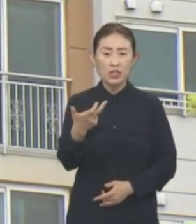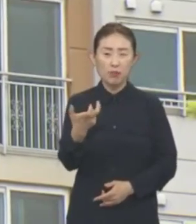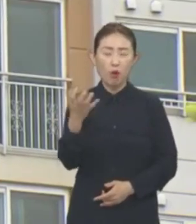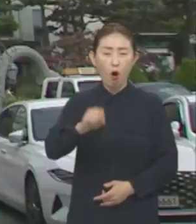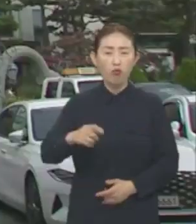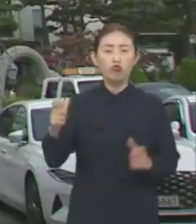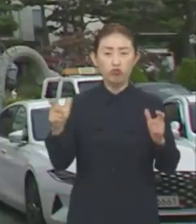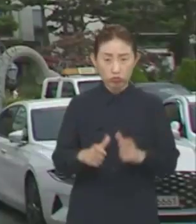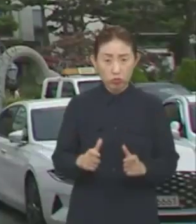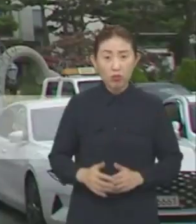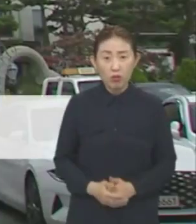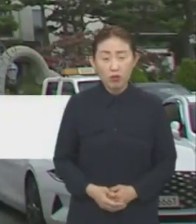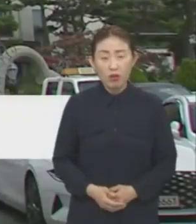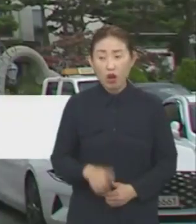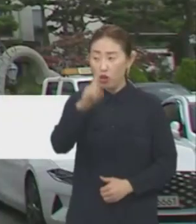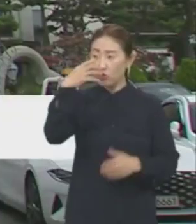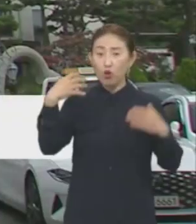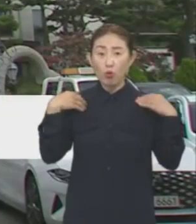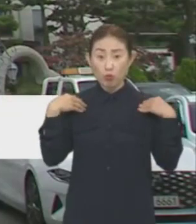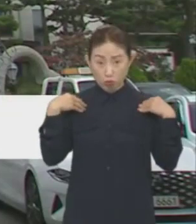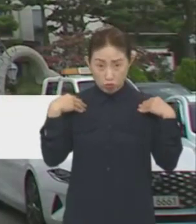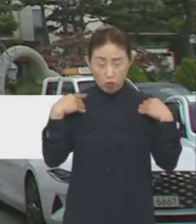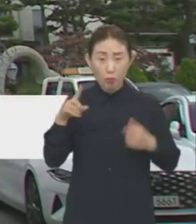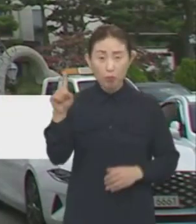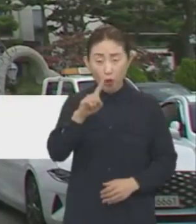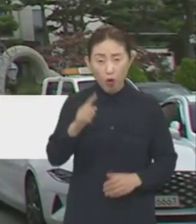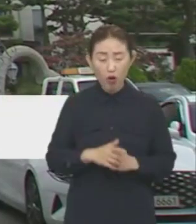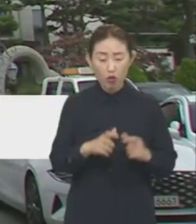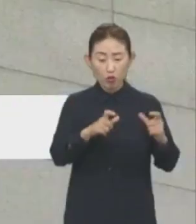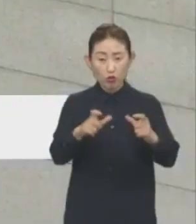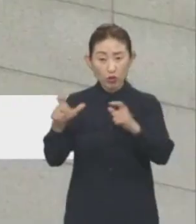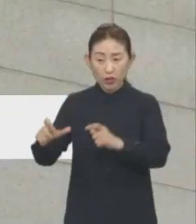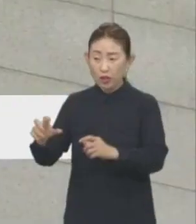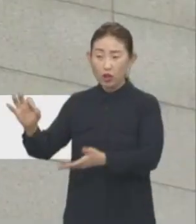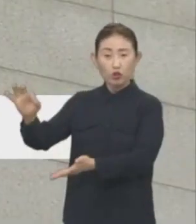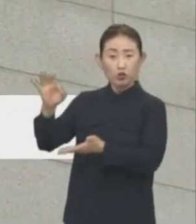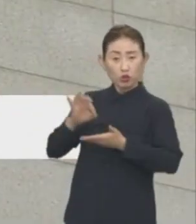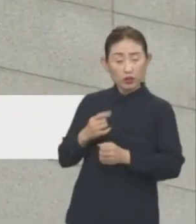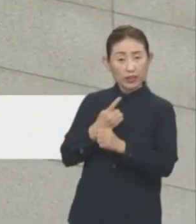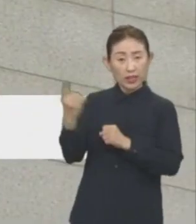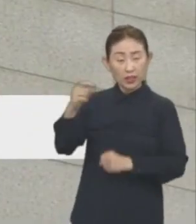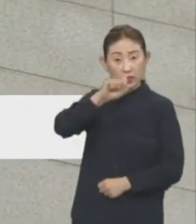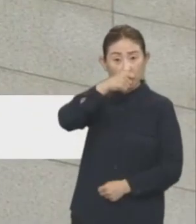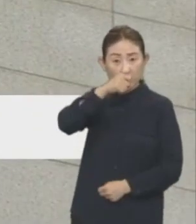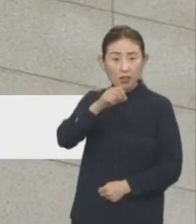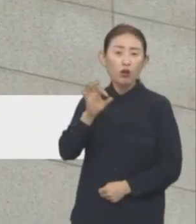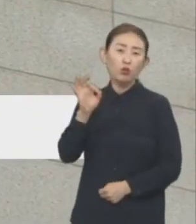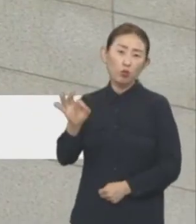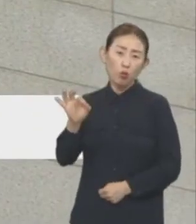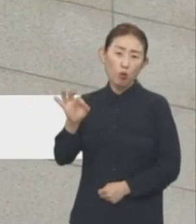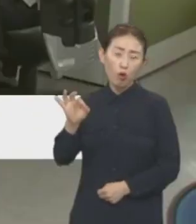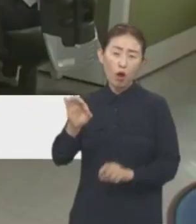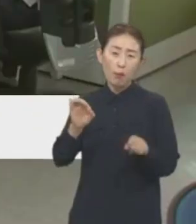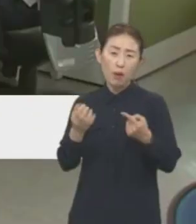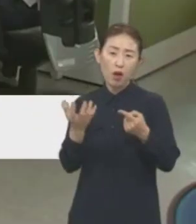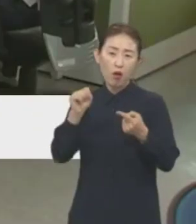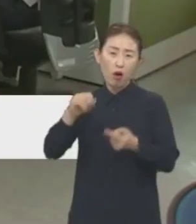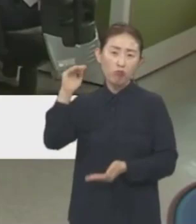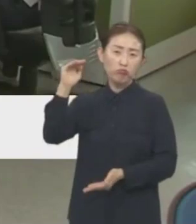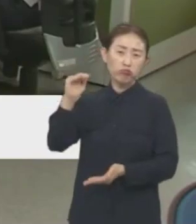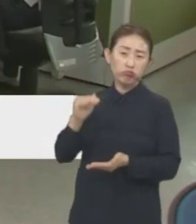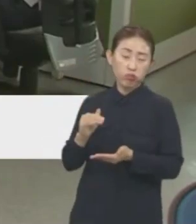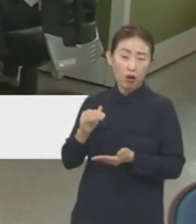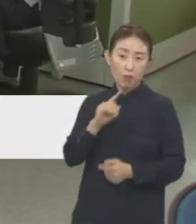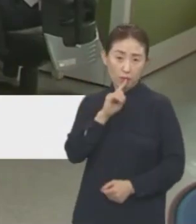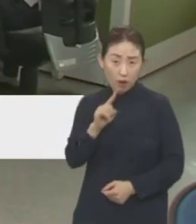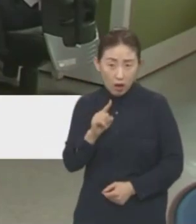줄었습니다. 여기에 정부가 대전시를 통해 자치구에 내려주는 내년 지방 교부금마저 100억 원가량 감소할